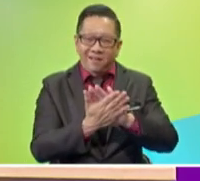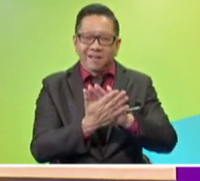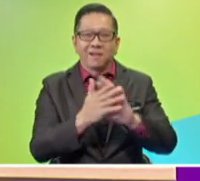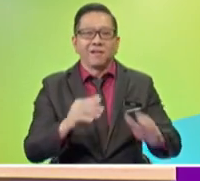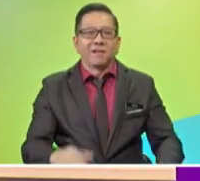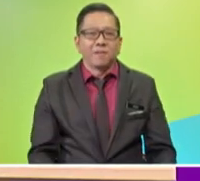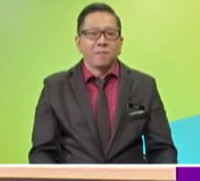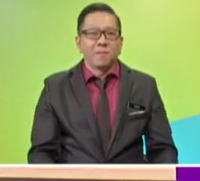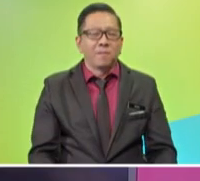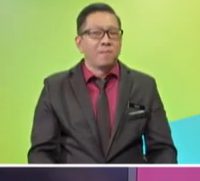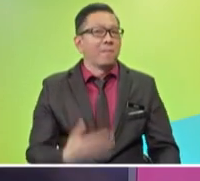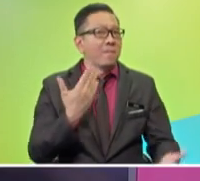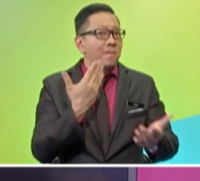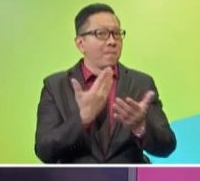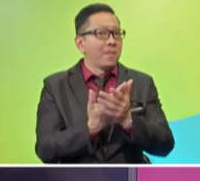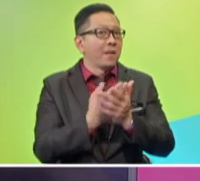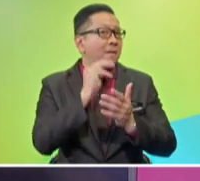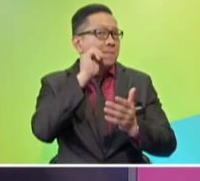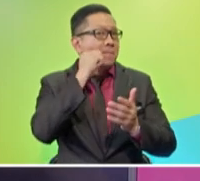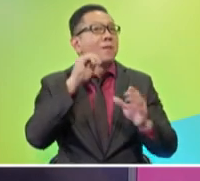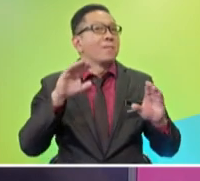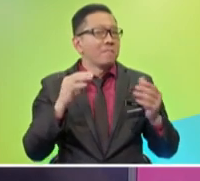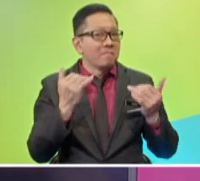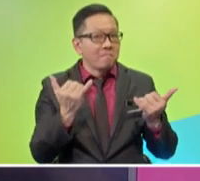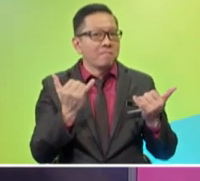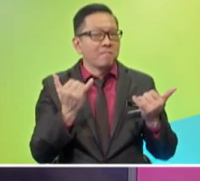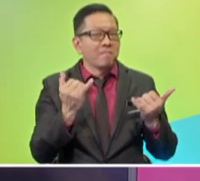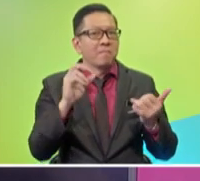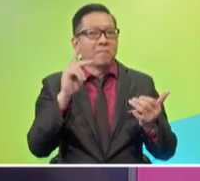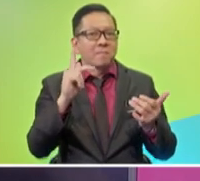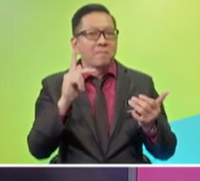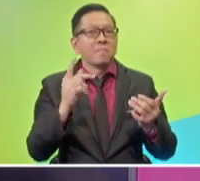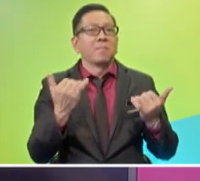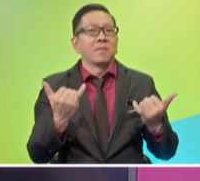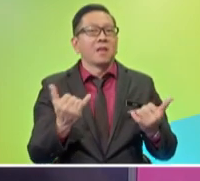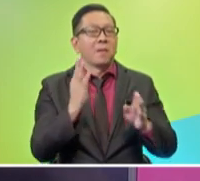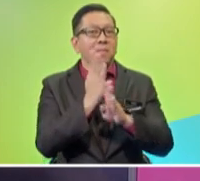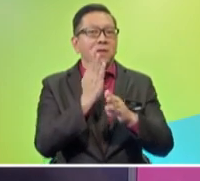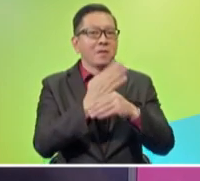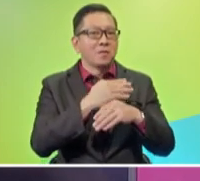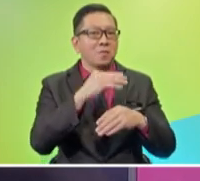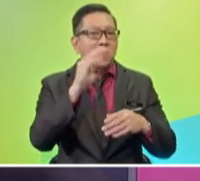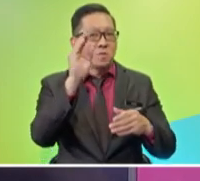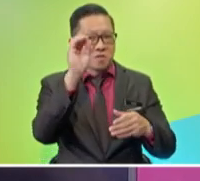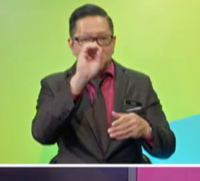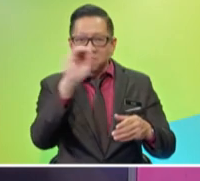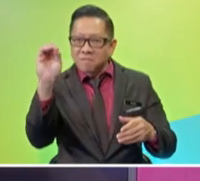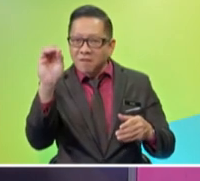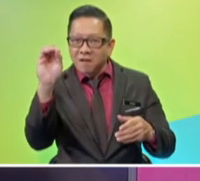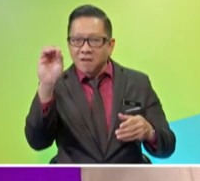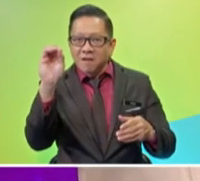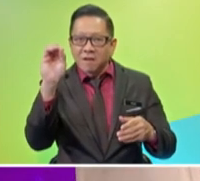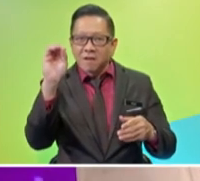Baiklah. Kalau macam tu cikgu, Mira buat cikgu ya sekarang? Boleh. Okey, sekarang kita ada bentuk sifar. Kita nak menyurih sifar ni. Jadi daripada